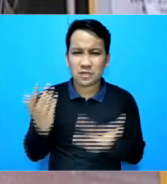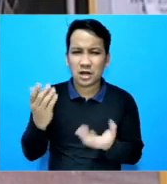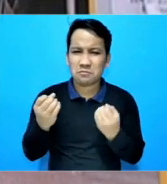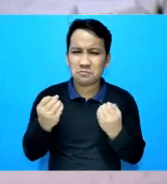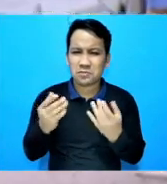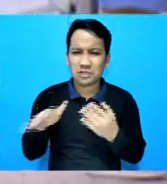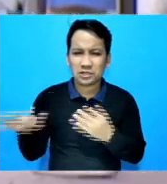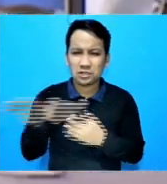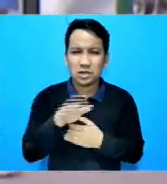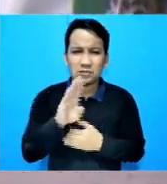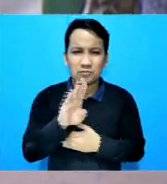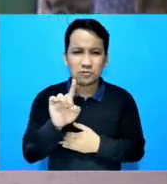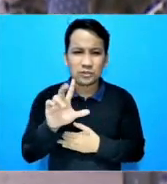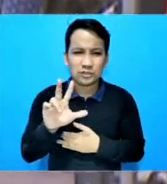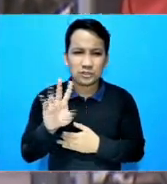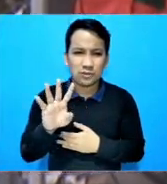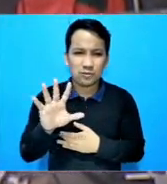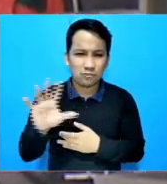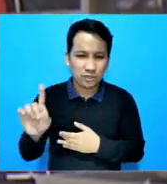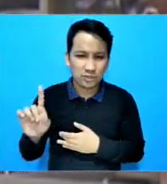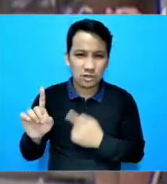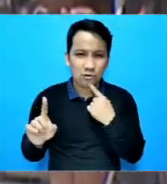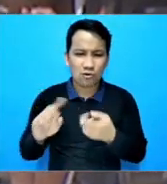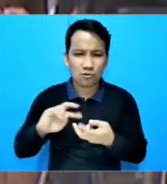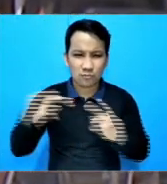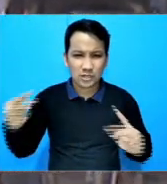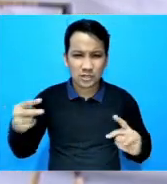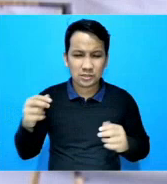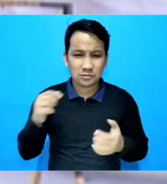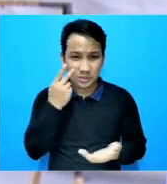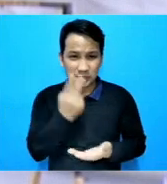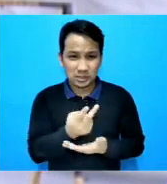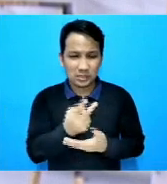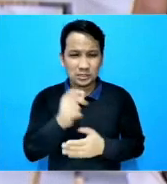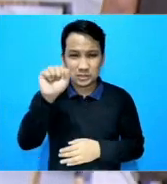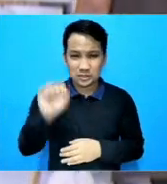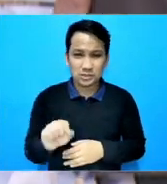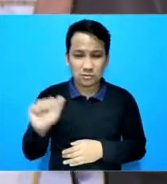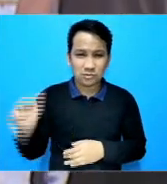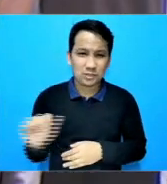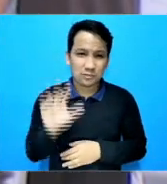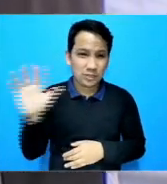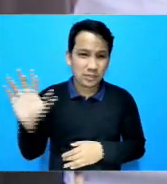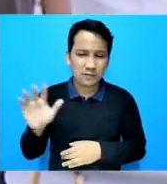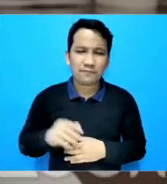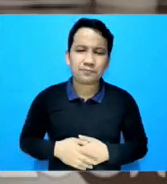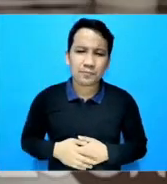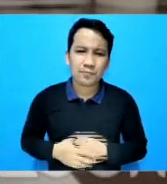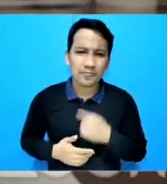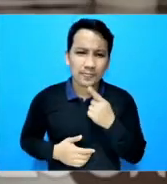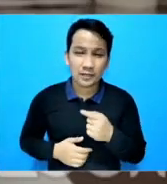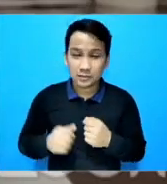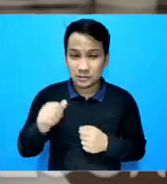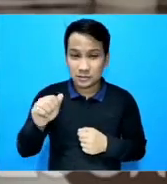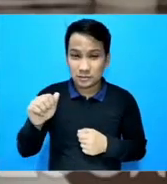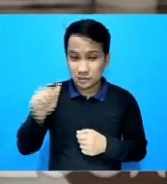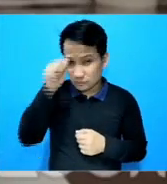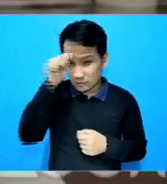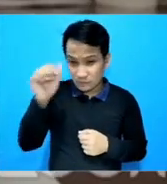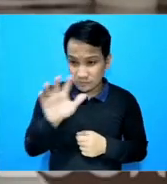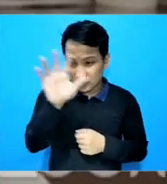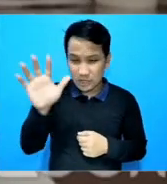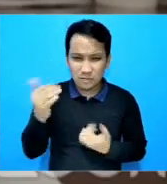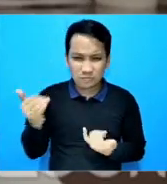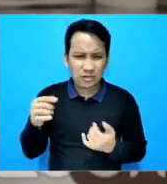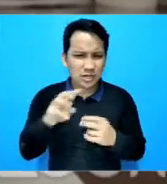ang B.1.351 o ang variant na unang naitala sa South Africa. For now, what really is the focus of the WHO experts